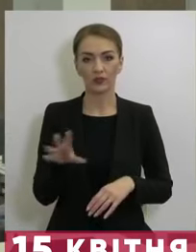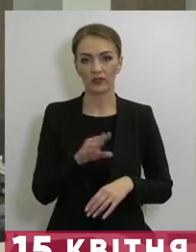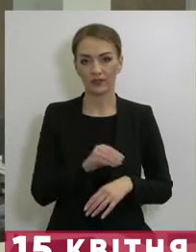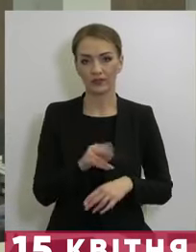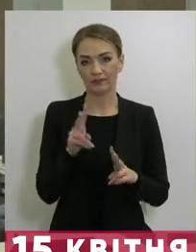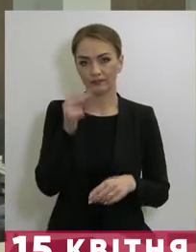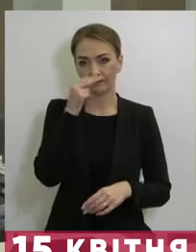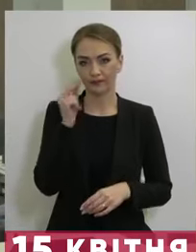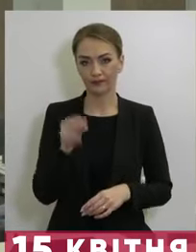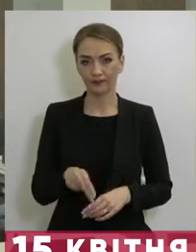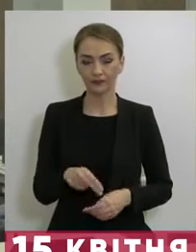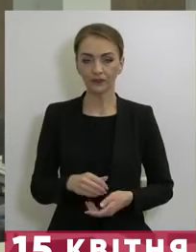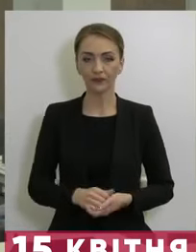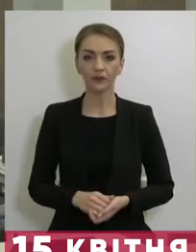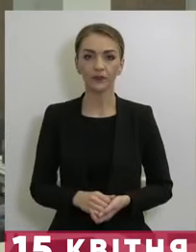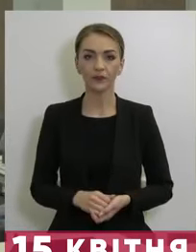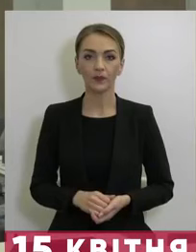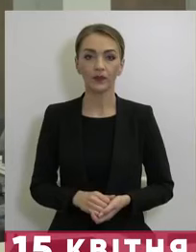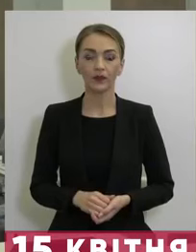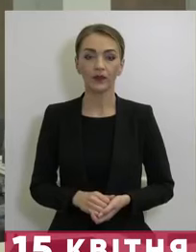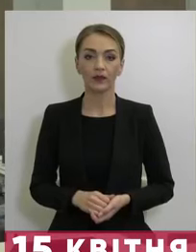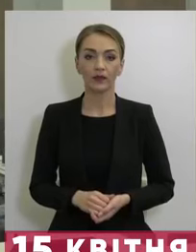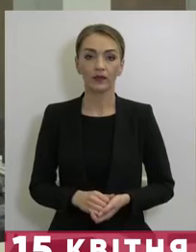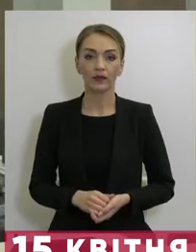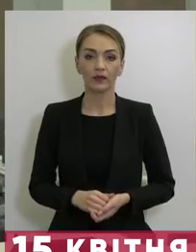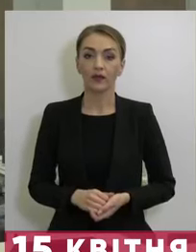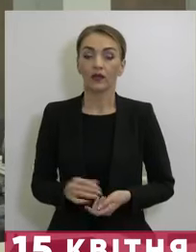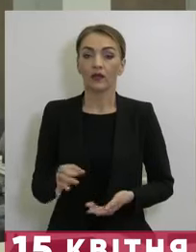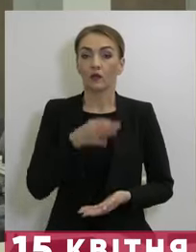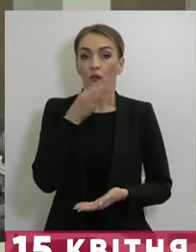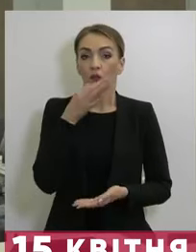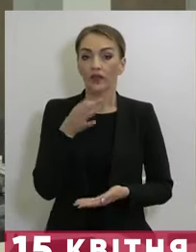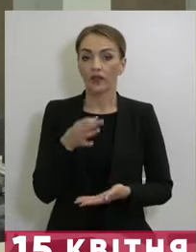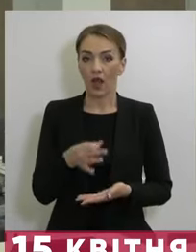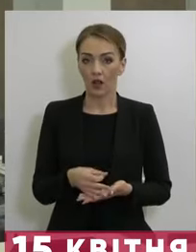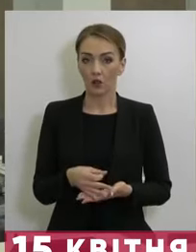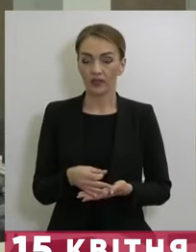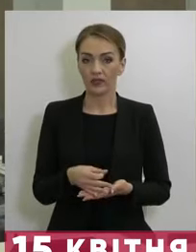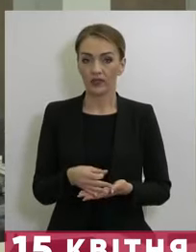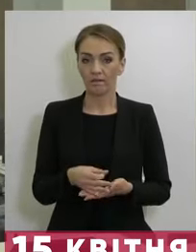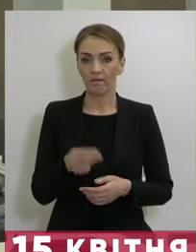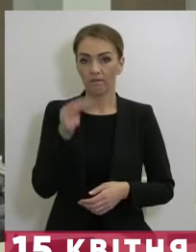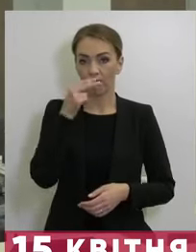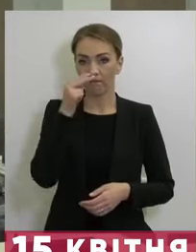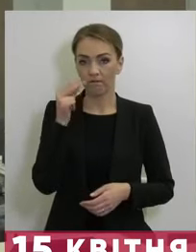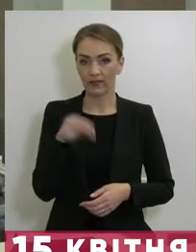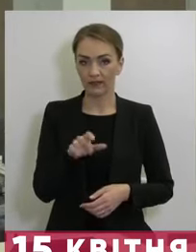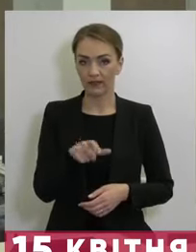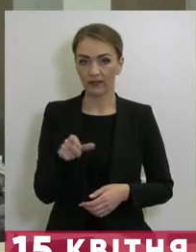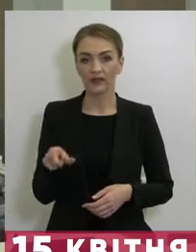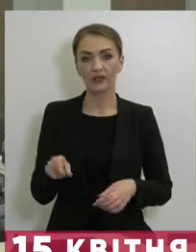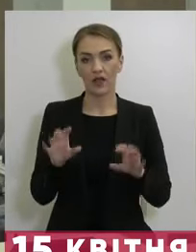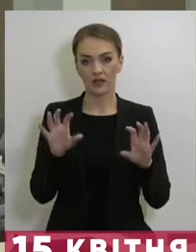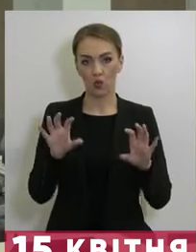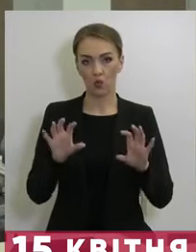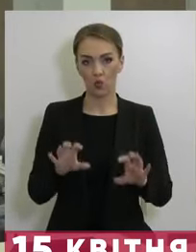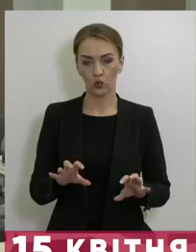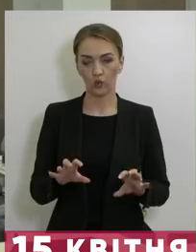крапки над «і». Та відповідальності винних за